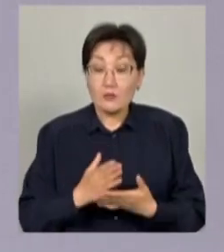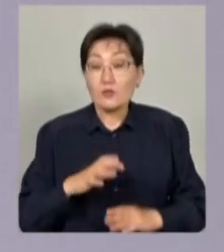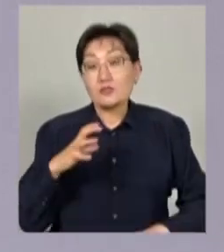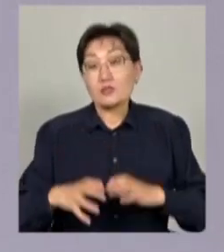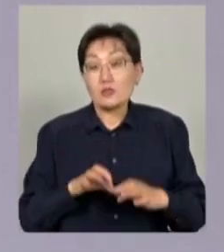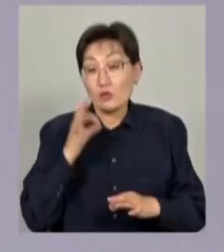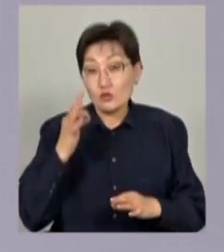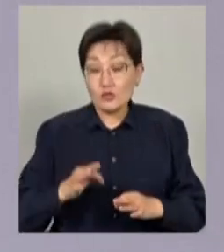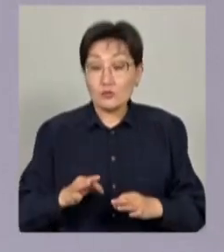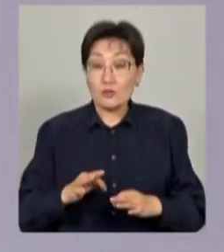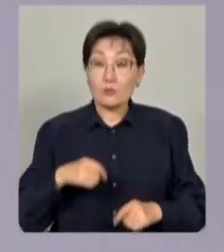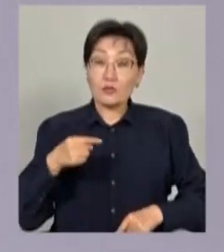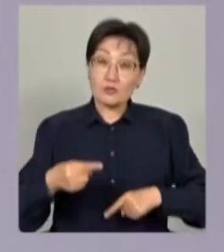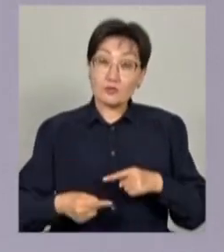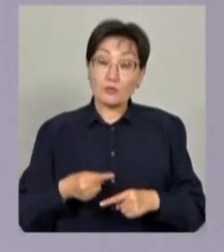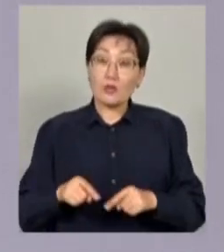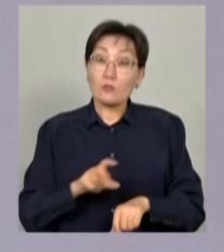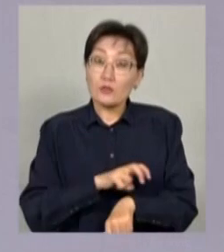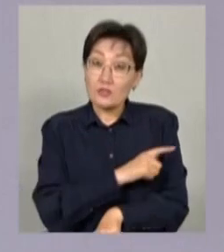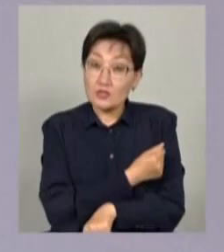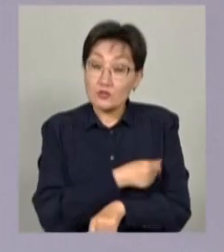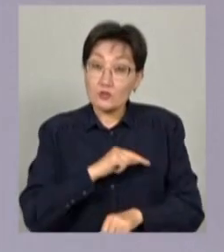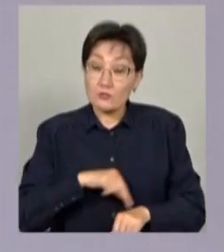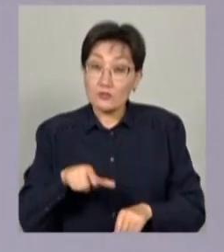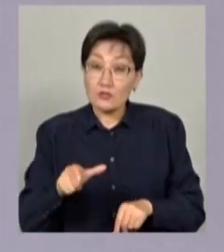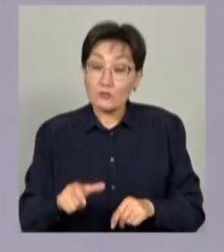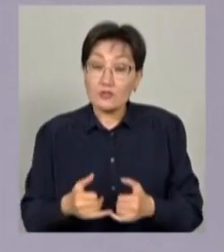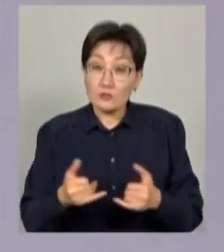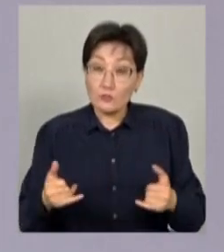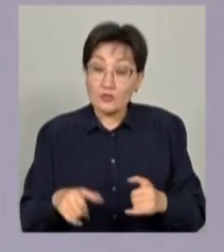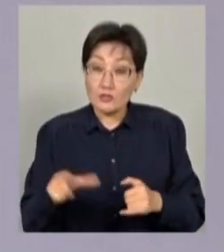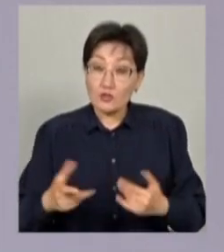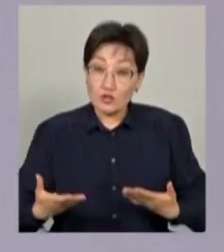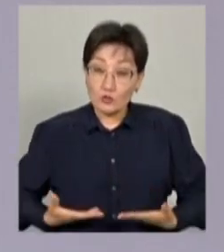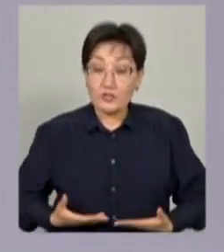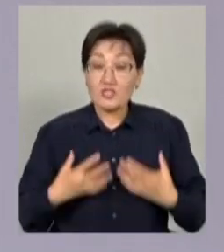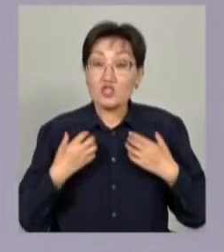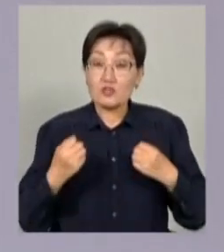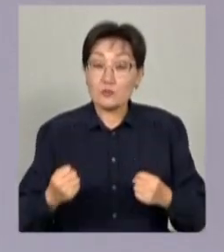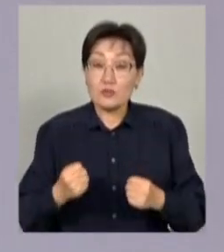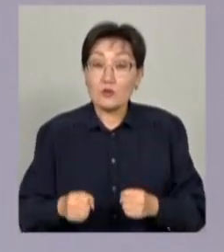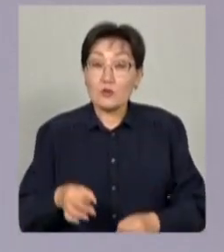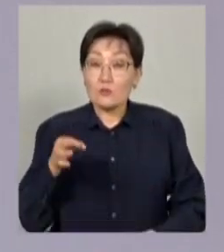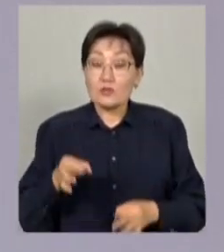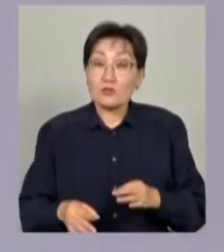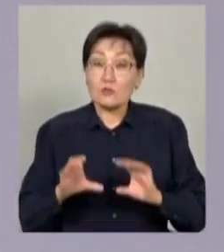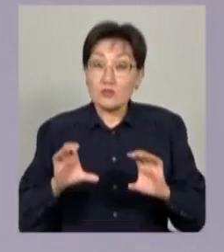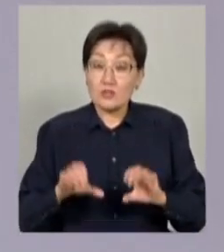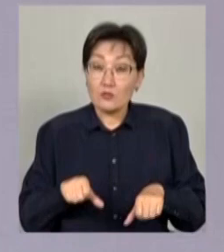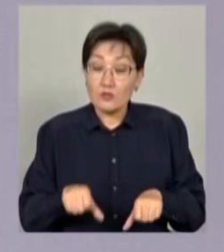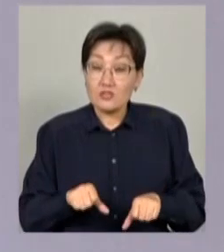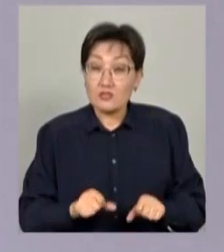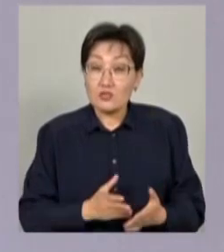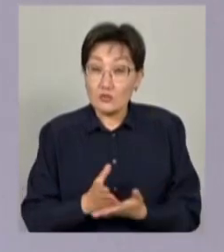Kalkaralık tajırbelerge süyene otırıp, medicinalı kizmet kürsetu kezinde adamın ömürmen densaulığın kılmıstı kokuqtı korğau